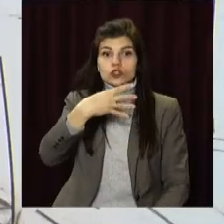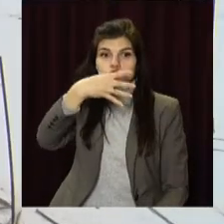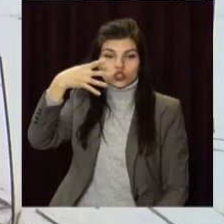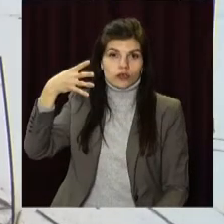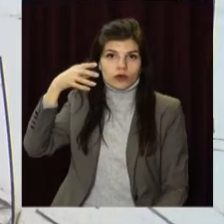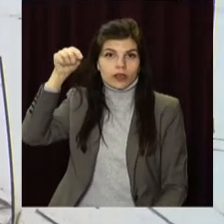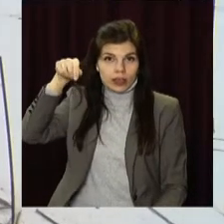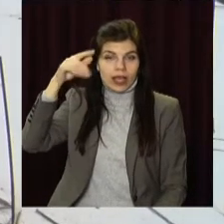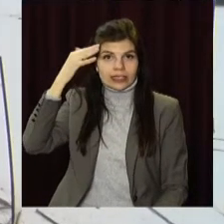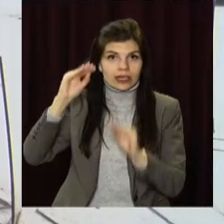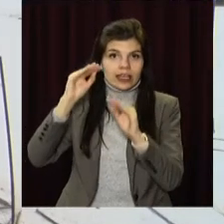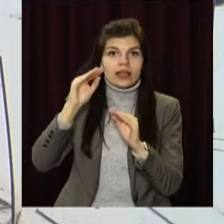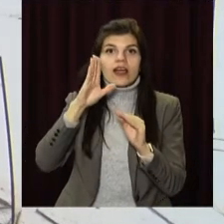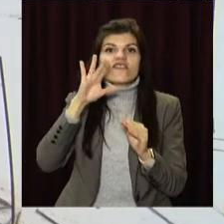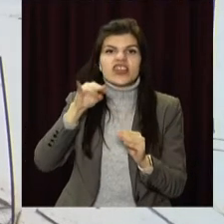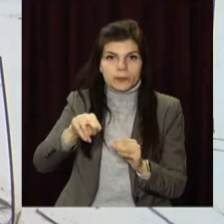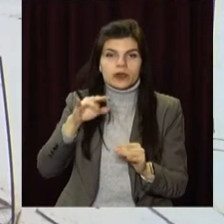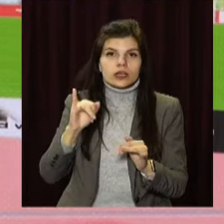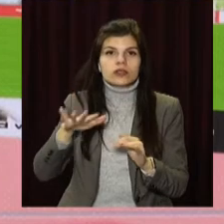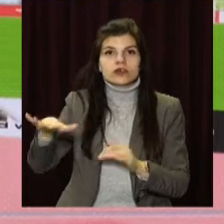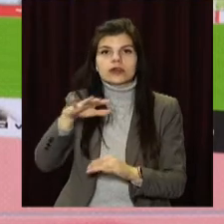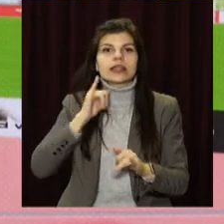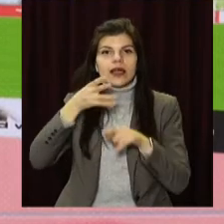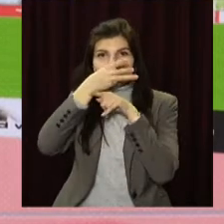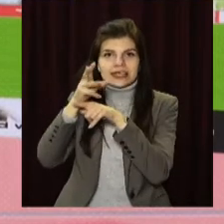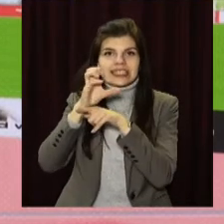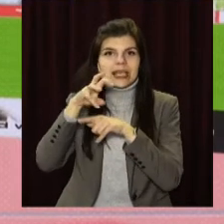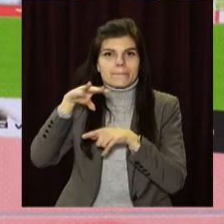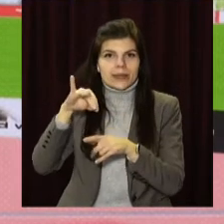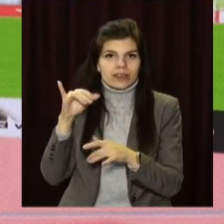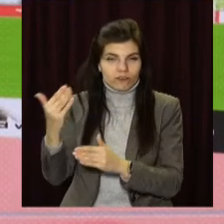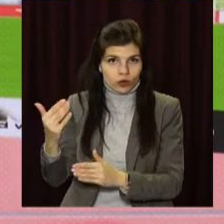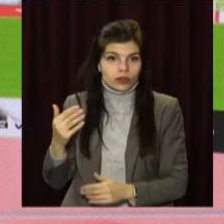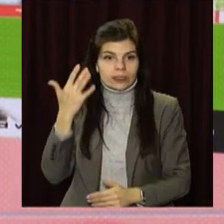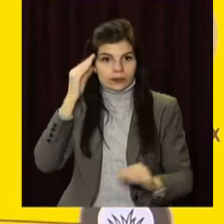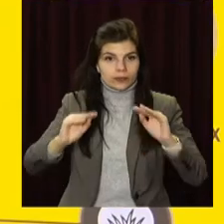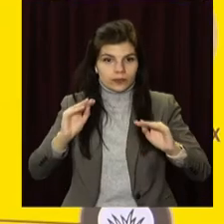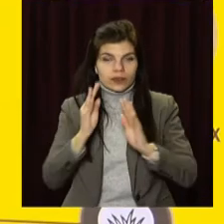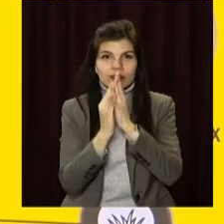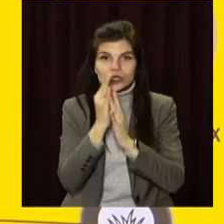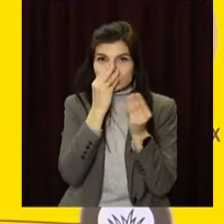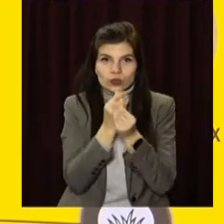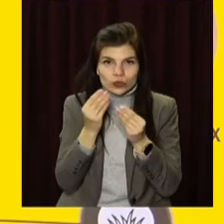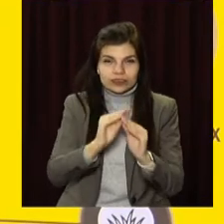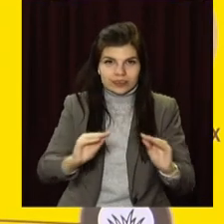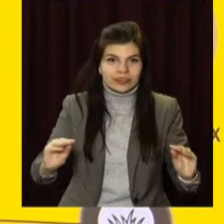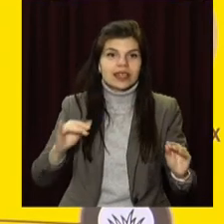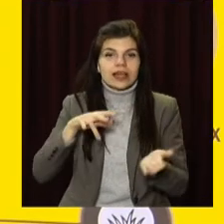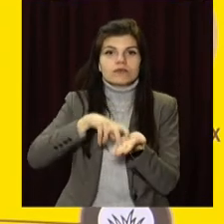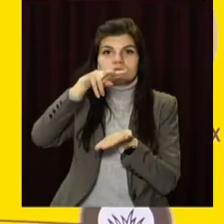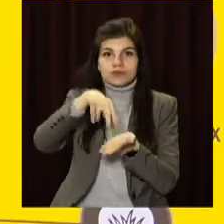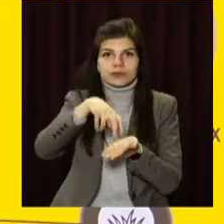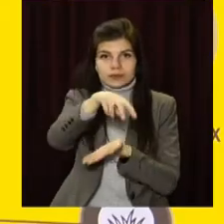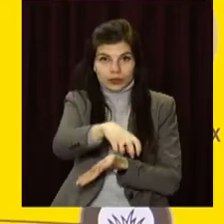будівлю, там облаштують VIP-трибуни та зони для ЗМІ. На полі укладуть натуральний газон, облаштують бігові доріжки і зону для стрибків